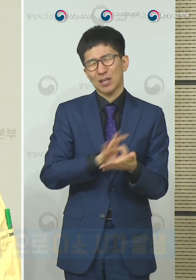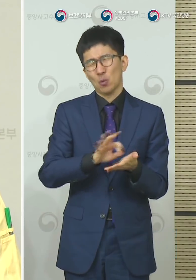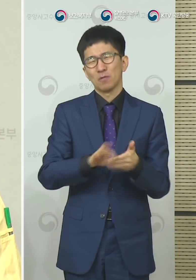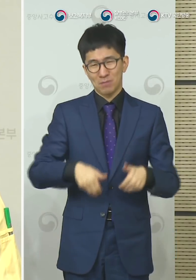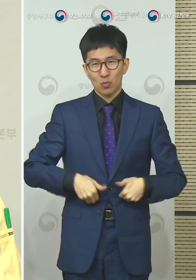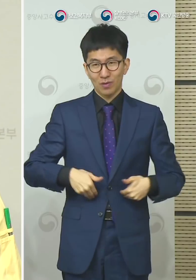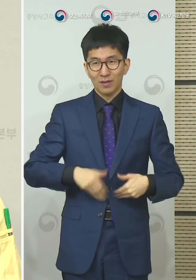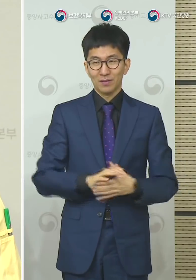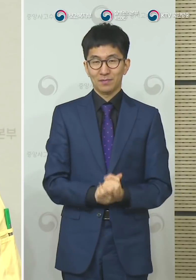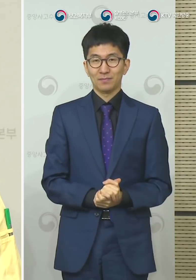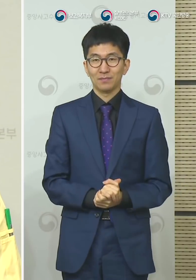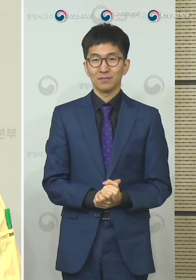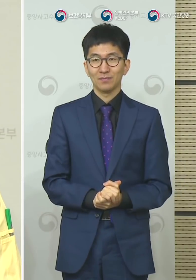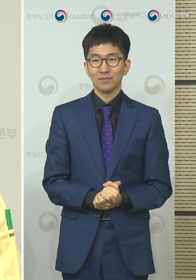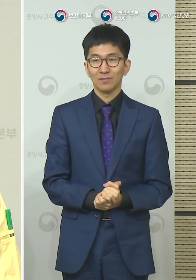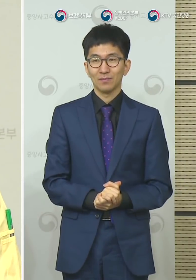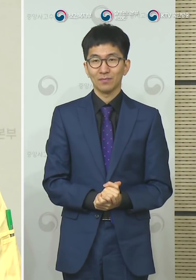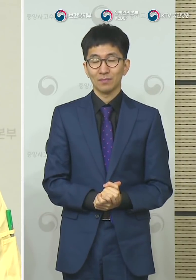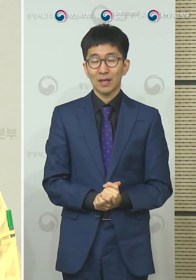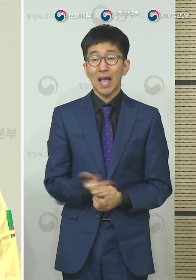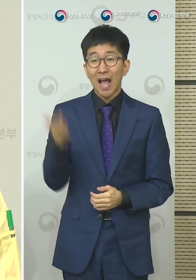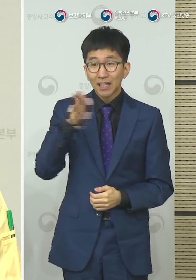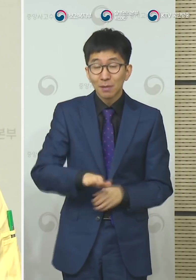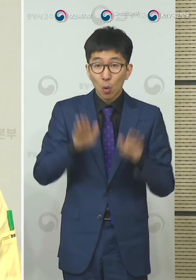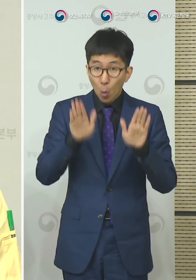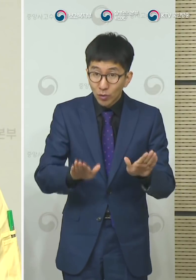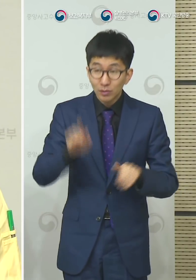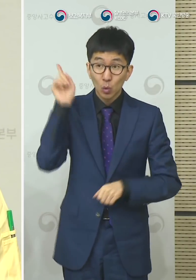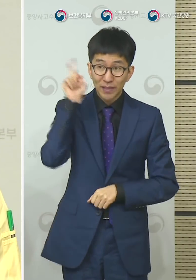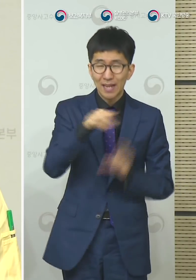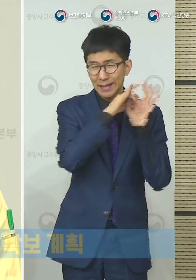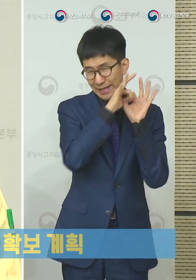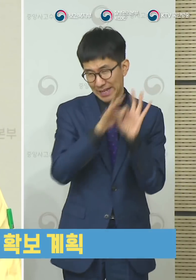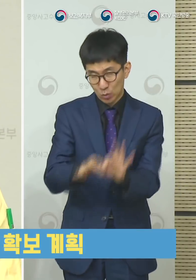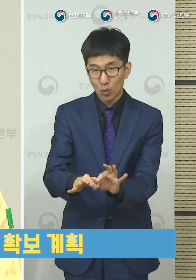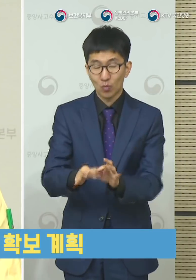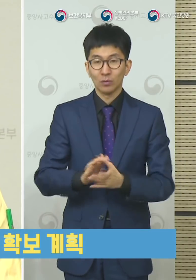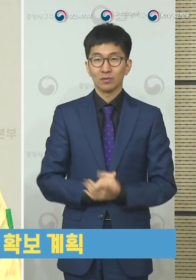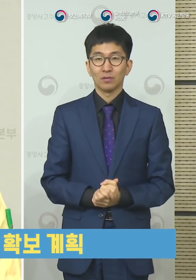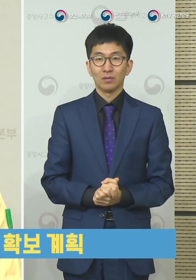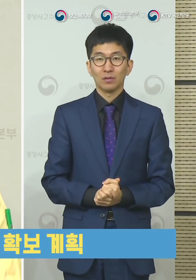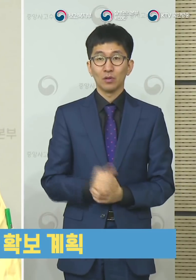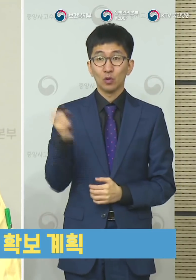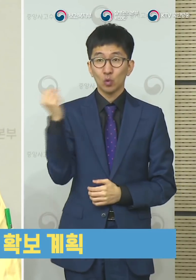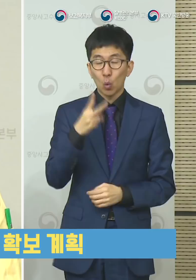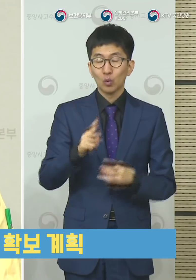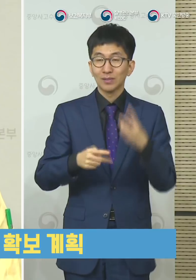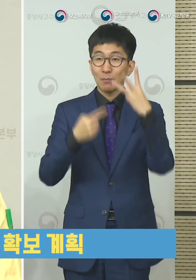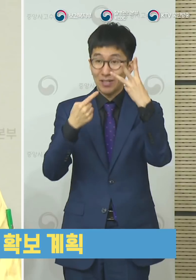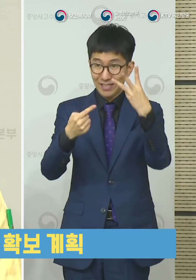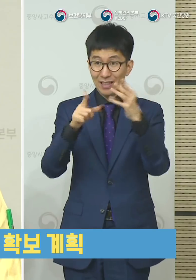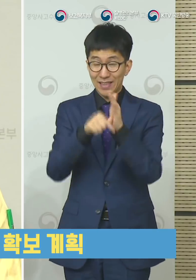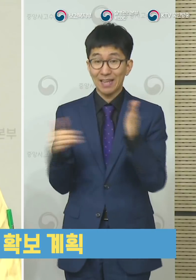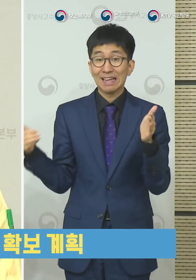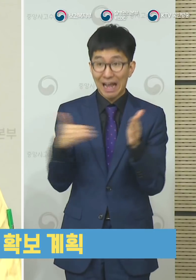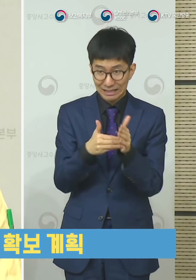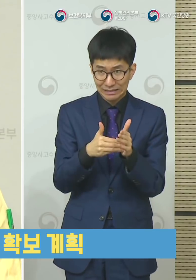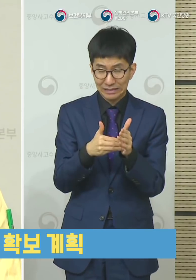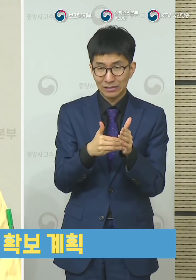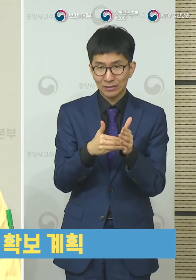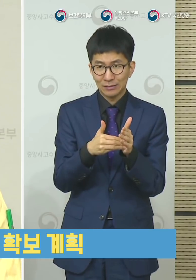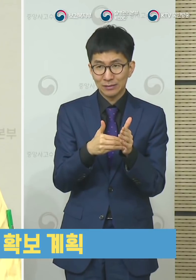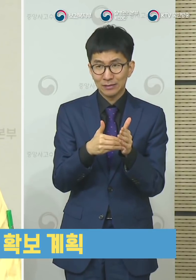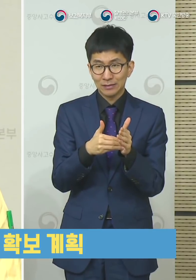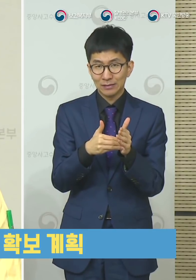말씀드립니다만 오늘 내일까지 해서 또 그리고 저희가 요 계획을 3월 1일까지 지금 그